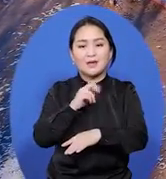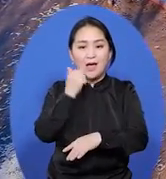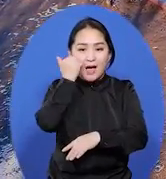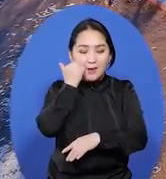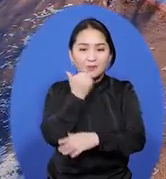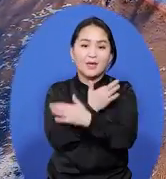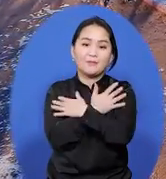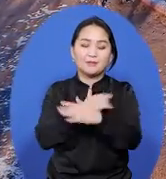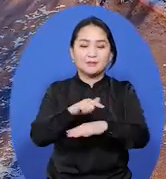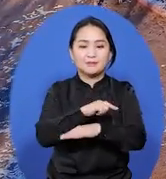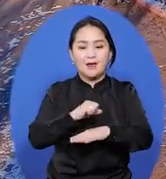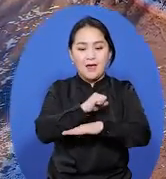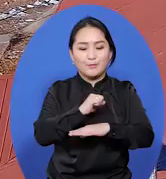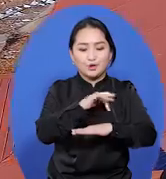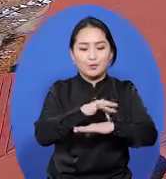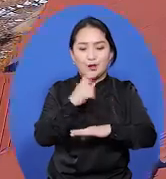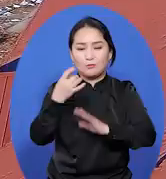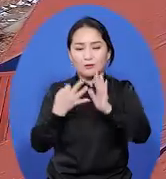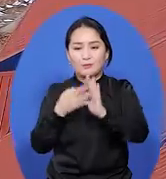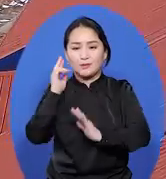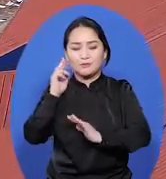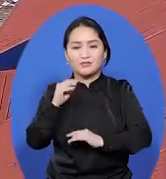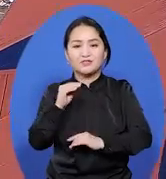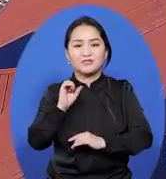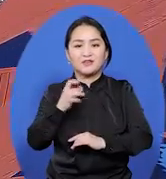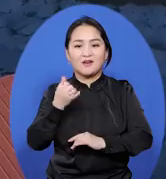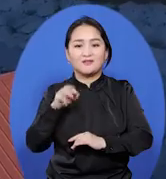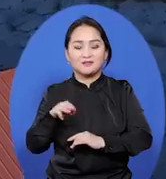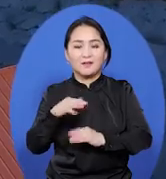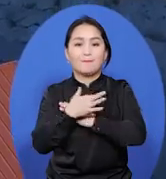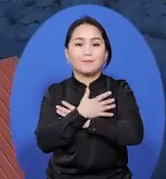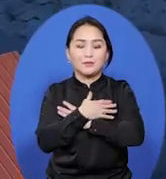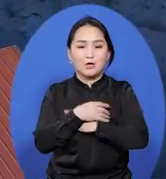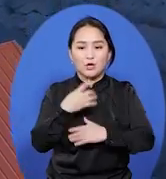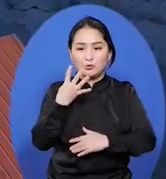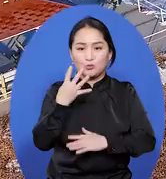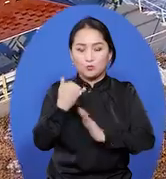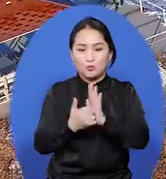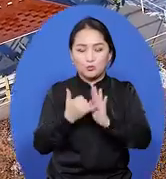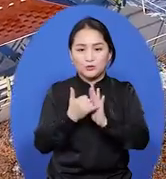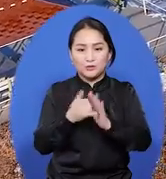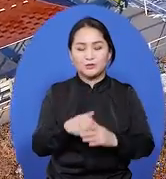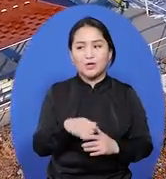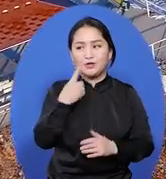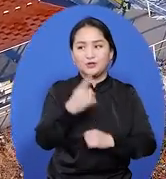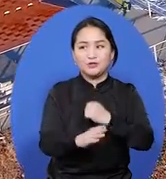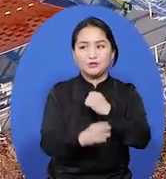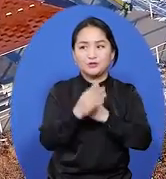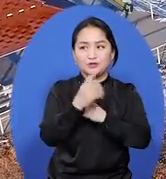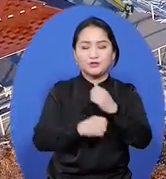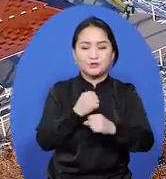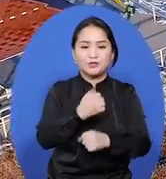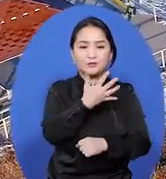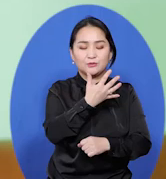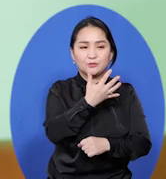байдаг. Аймгийн төвөөс 18 км-ийн зайд Жарантын амгыг газар байрладаг. Жилийн 4 удаа үйлчилгээ явуулдаг. Жилдээ нэг 500-аас 600